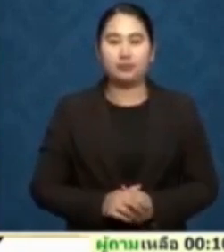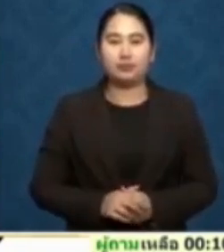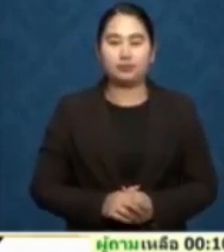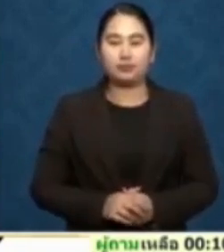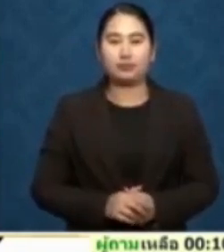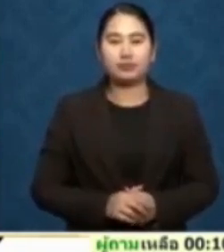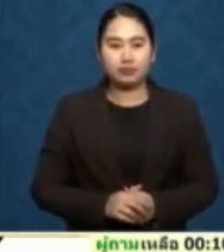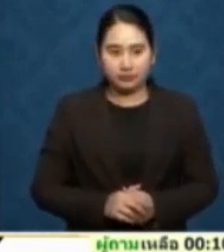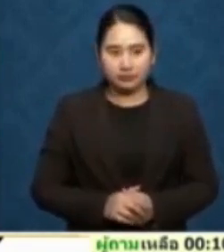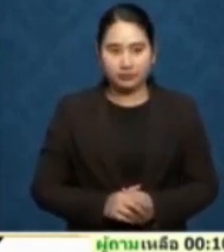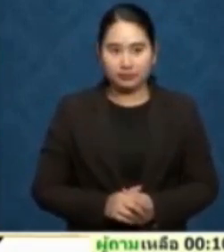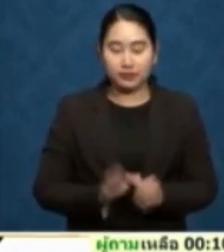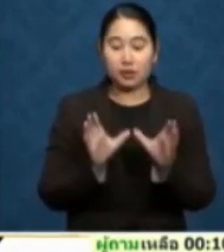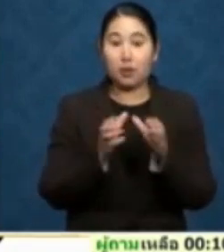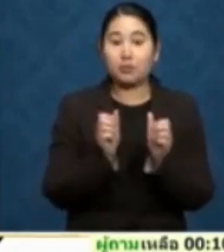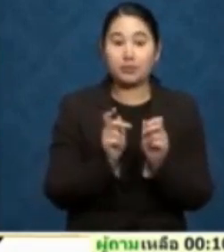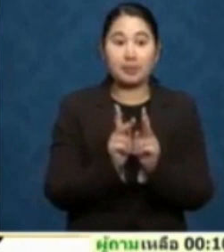สัดส่วนของกรรมการ